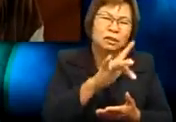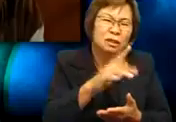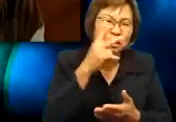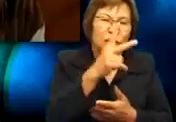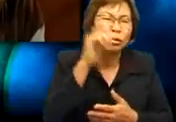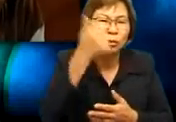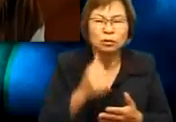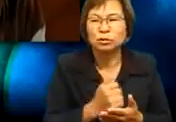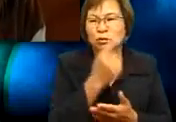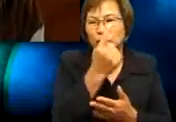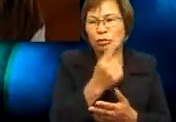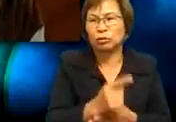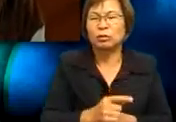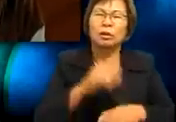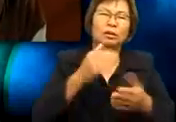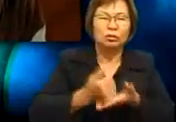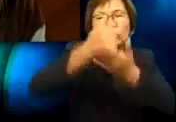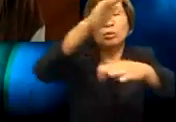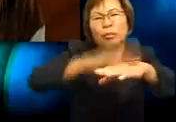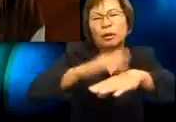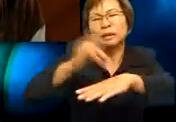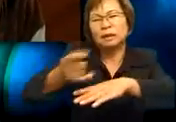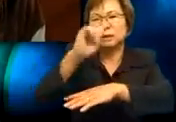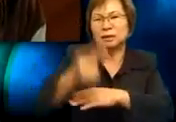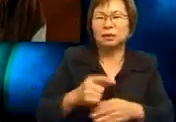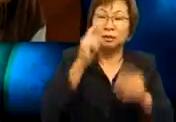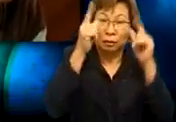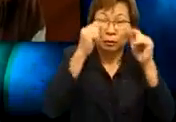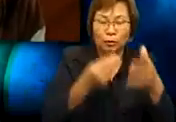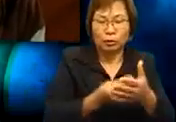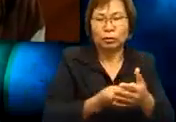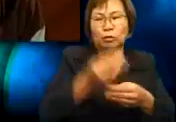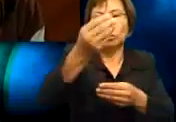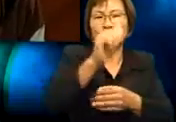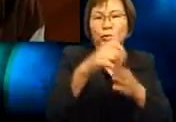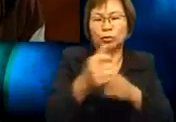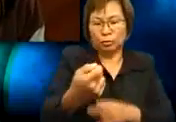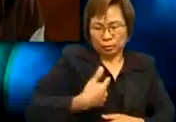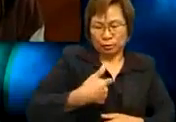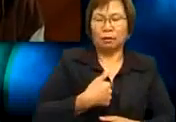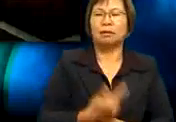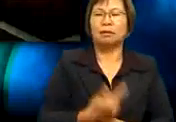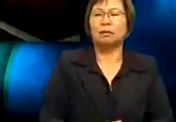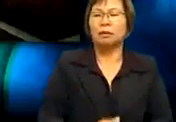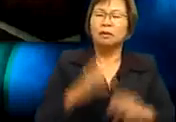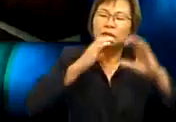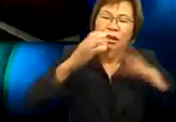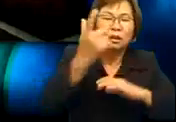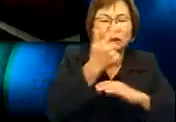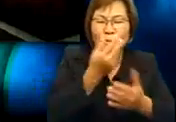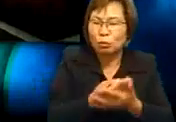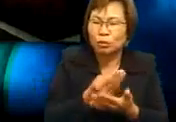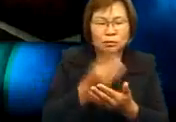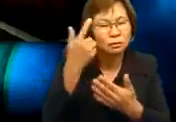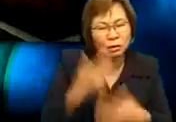seorang. Tapi Noni tolong panggilkan taksi je. Tiba-tiba dia keluarkan RM1 bagi dekat Noni. Noni dah cakap